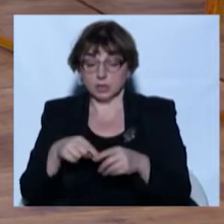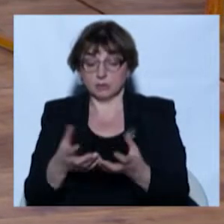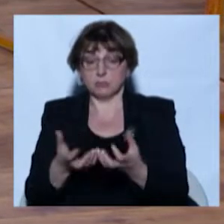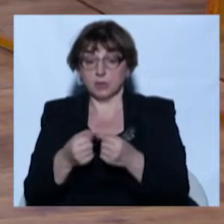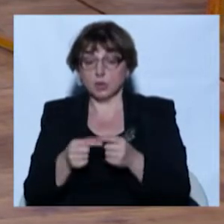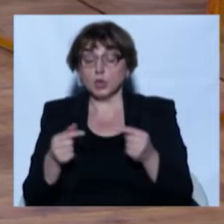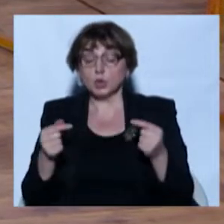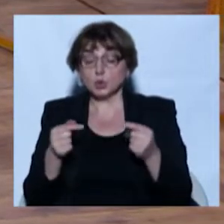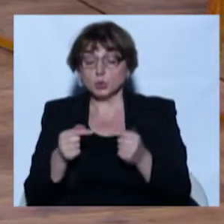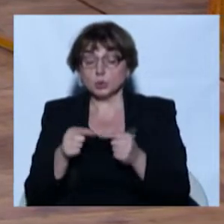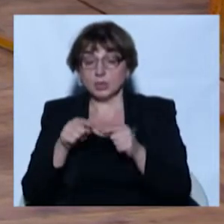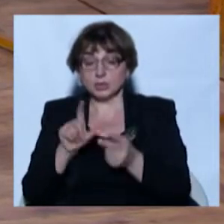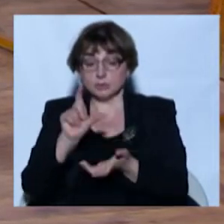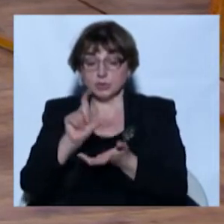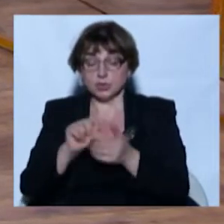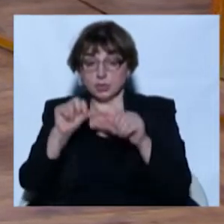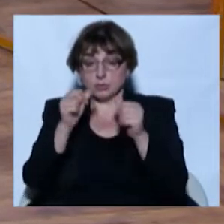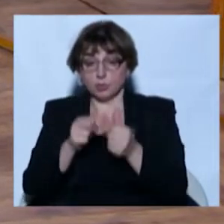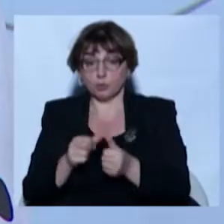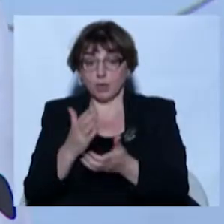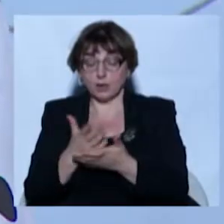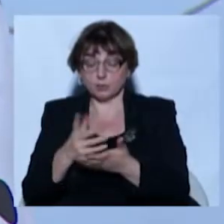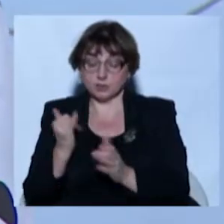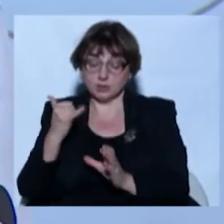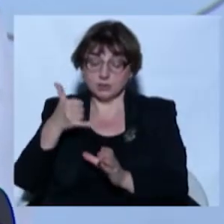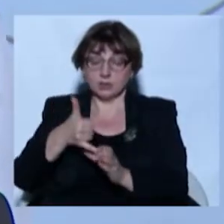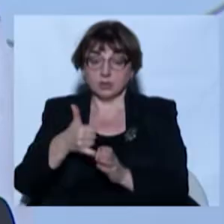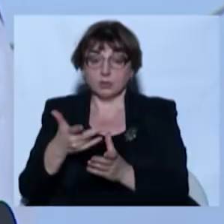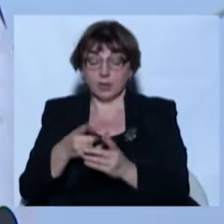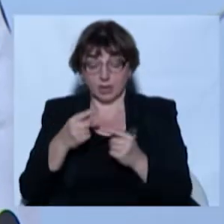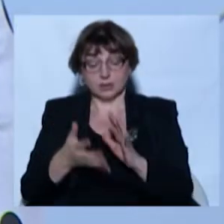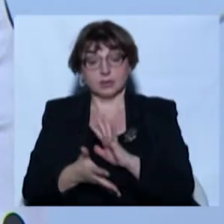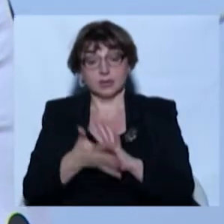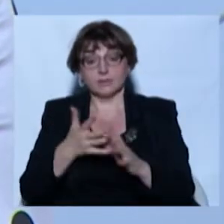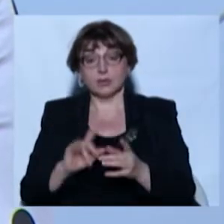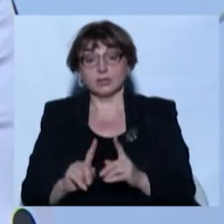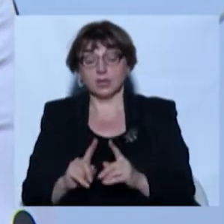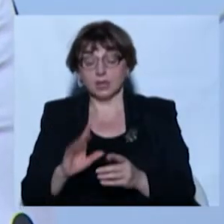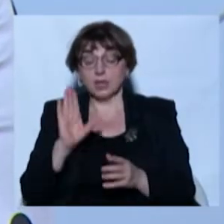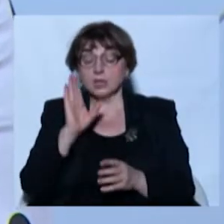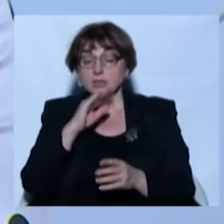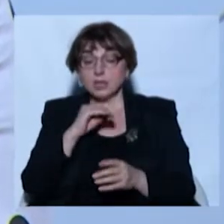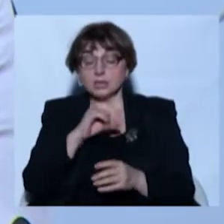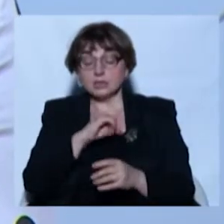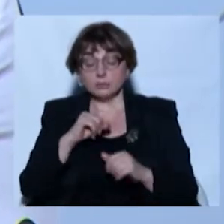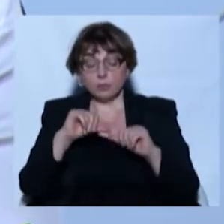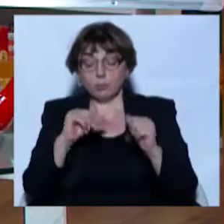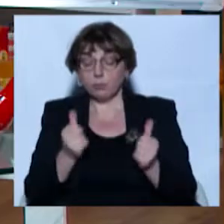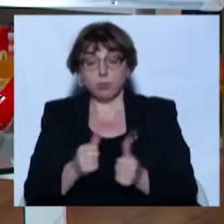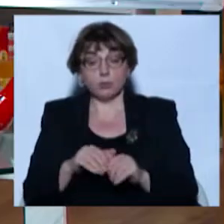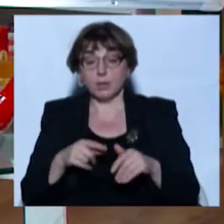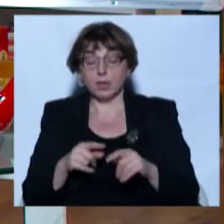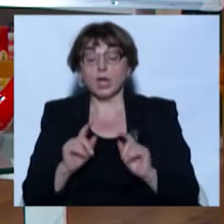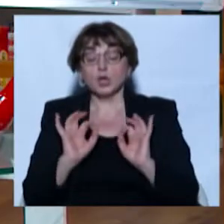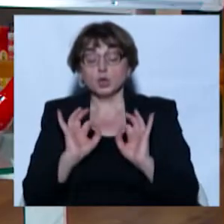იმ ჭიქის ფორმა, რომელშიც ის არის ჩასხმული, ანუ აქედან შეგვიძლია გავაკეთოთ დასკვნა: წყალს არ აქვს ფორმა და ის იღებს